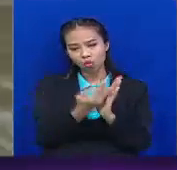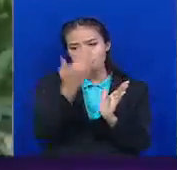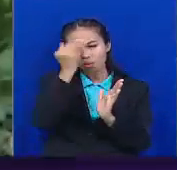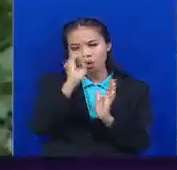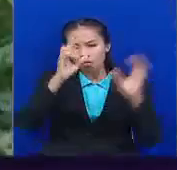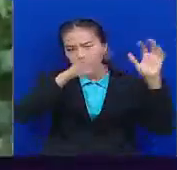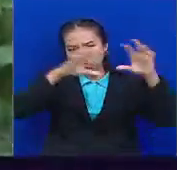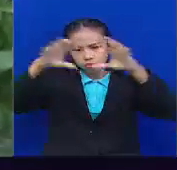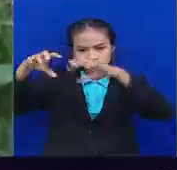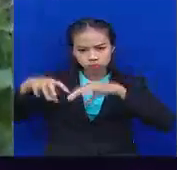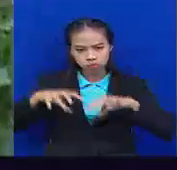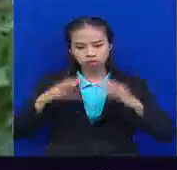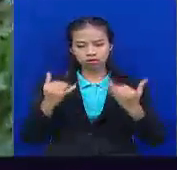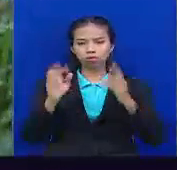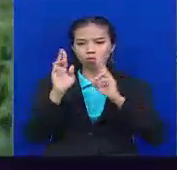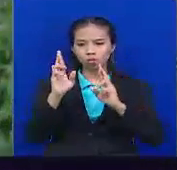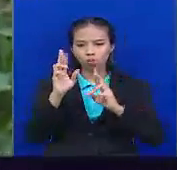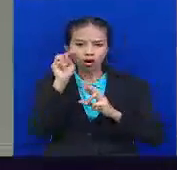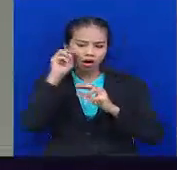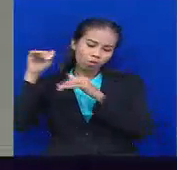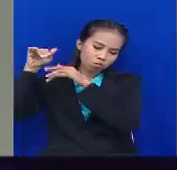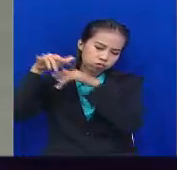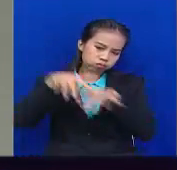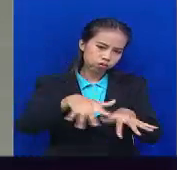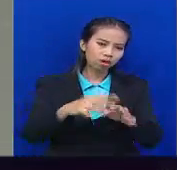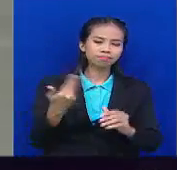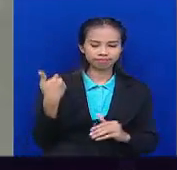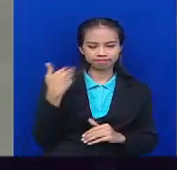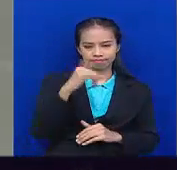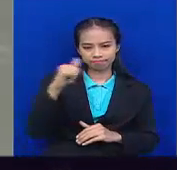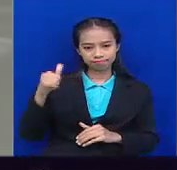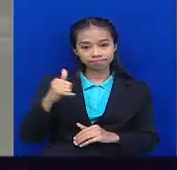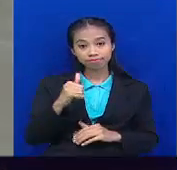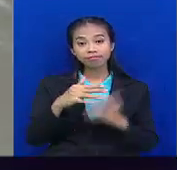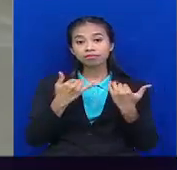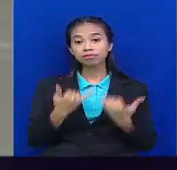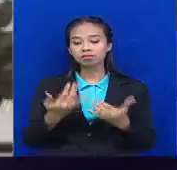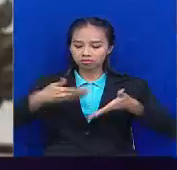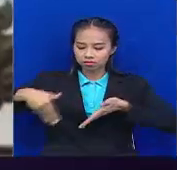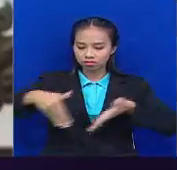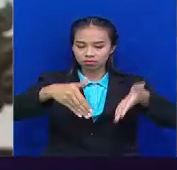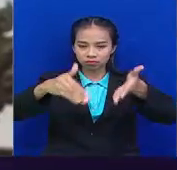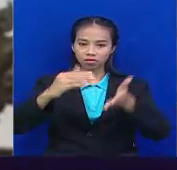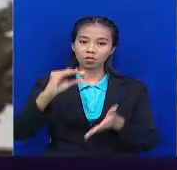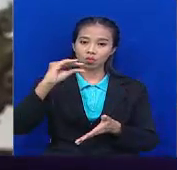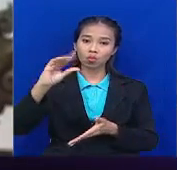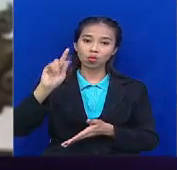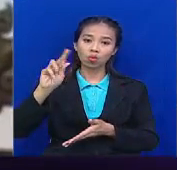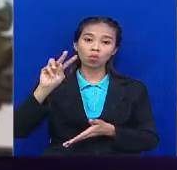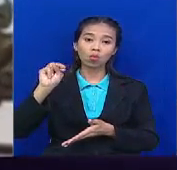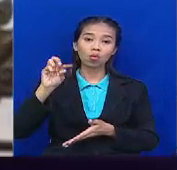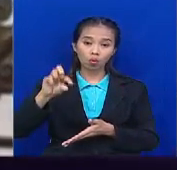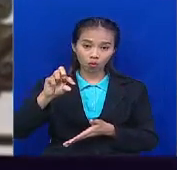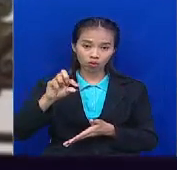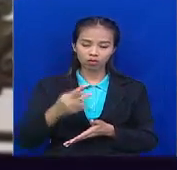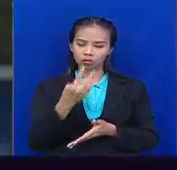ให้ประชาชนเฝ้าระวังอาจเกิดน้ำป่าไหลหลากดินโคลนถล่มได้ระดับแม่น้ำโขงที่อำเภอเชียงแสนและเชียงของจังหวัดเชียงร